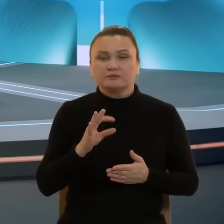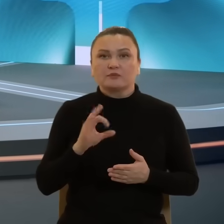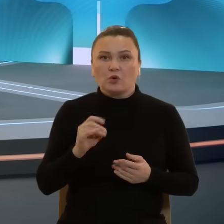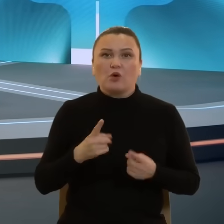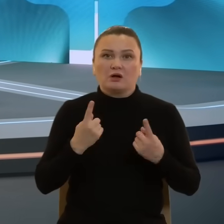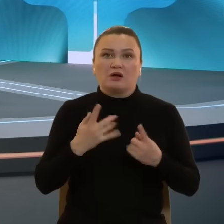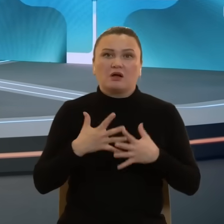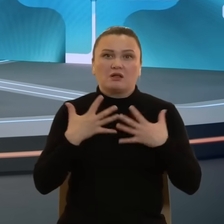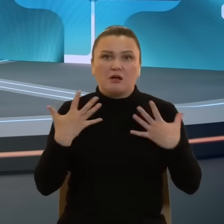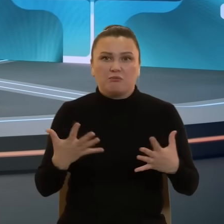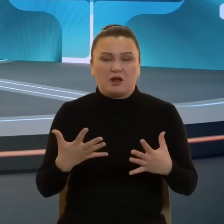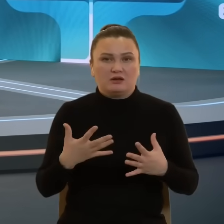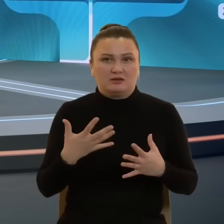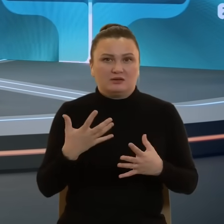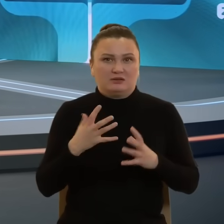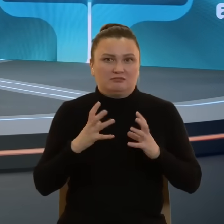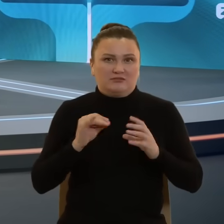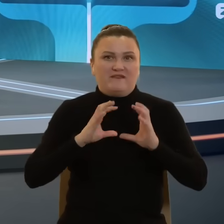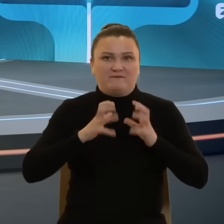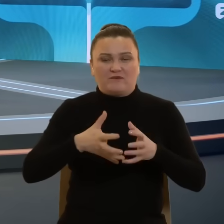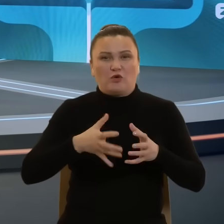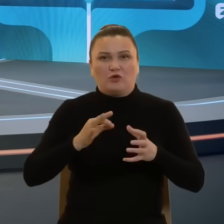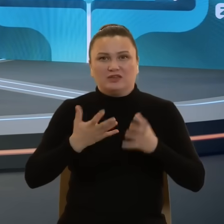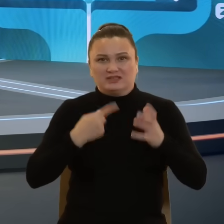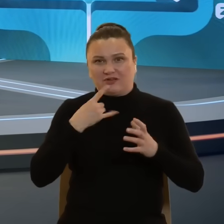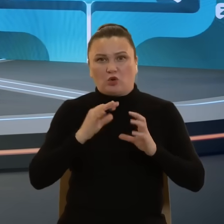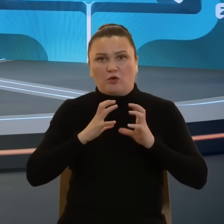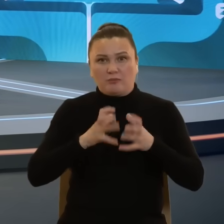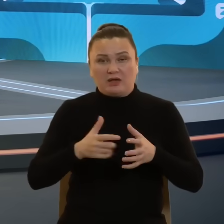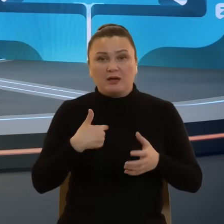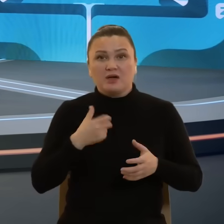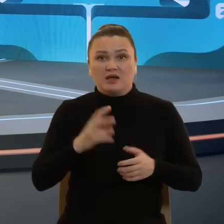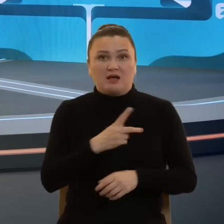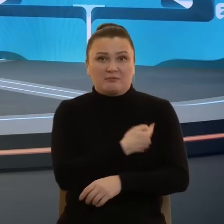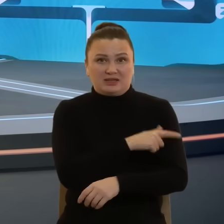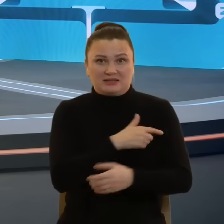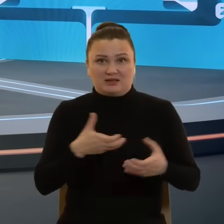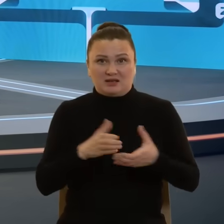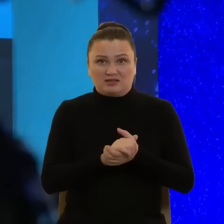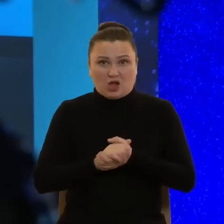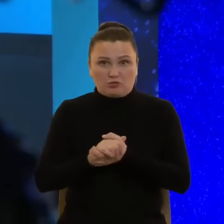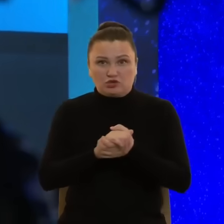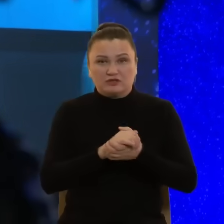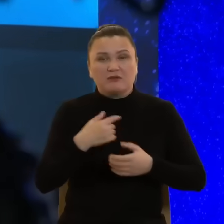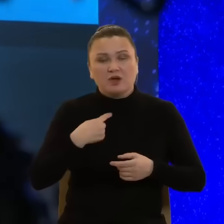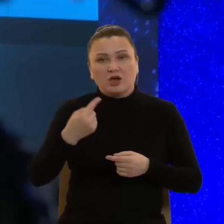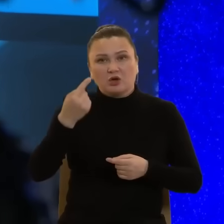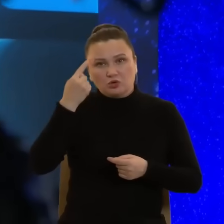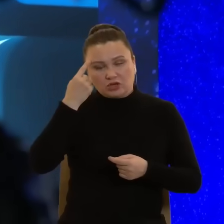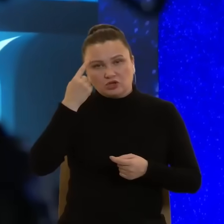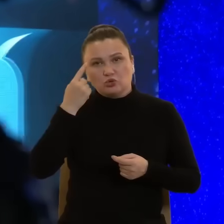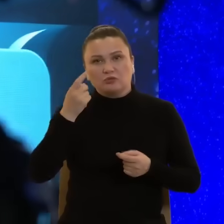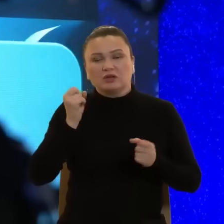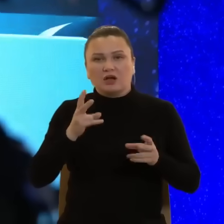глобальной проблеме антибиотикорезистентности, мы в первую очередь, как медицинское сообщество, должны задумываться о их рациональном